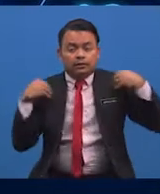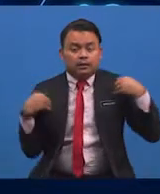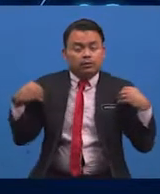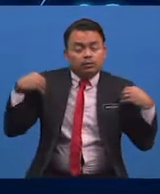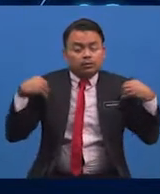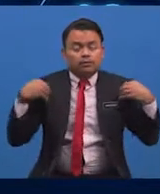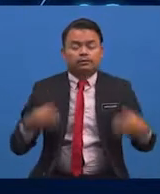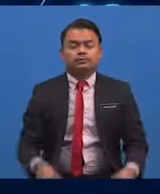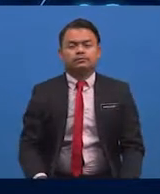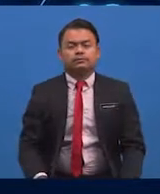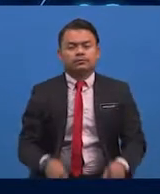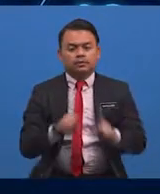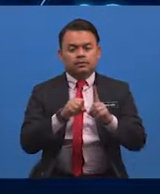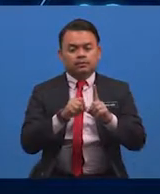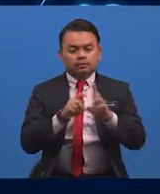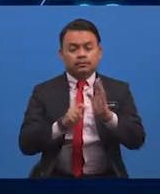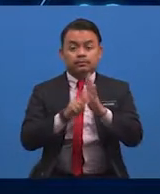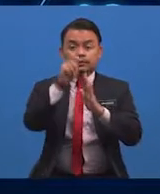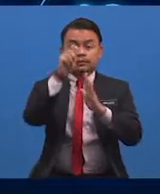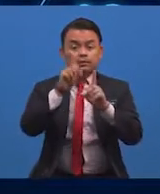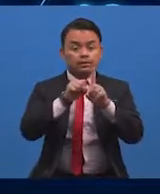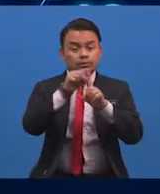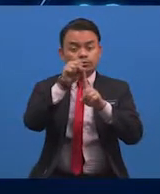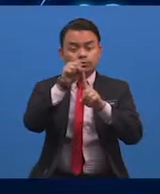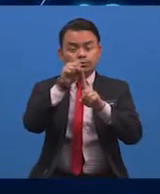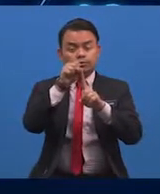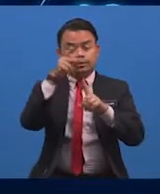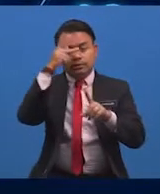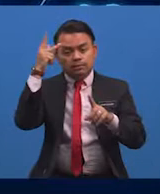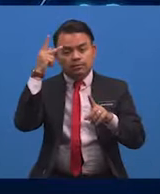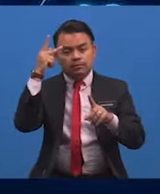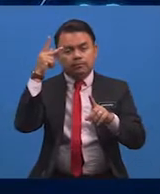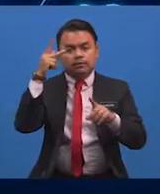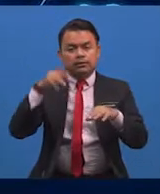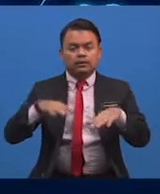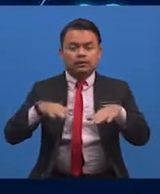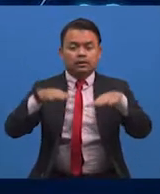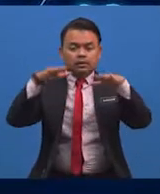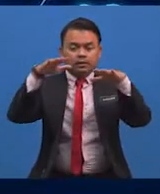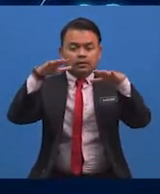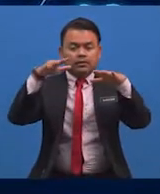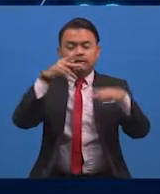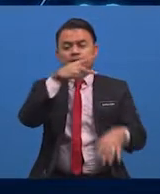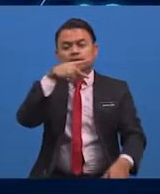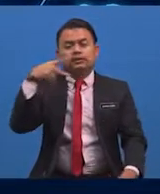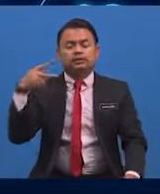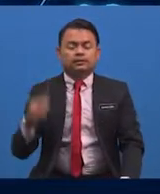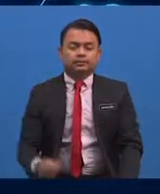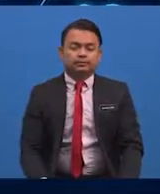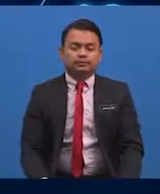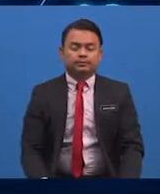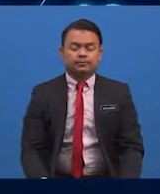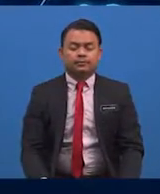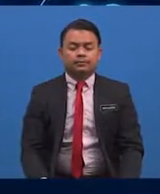Peningkatan suhu juga akan menyebabkan air sungai, tasik dan paya menjadi kering. Ini